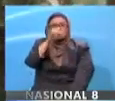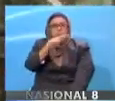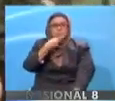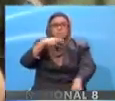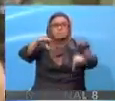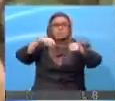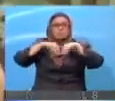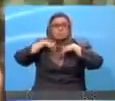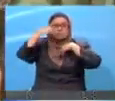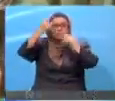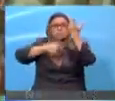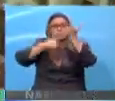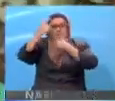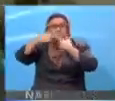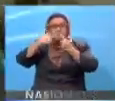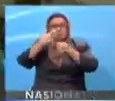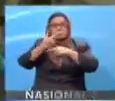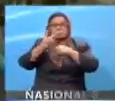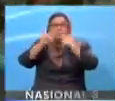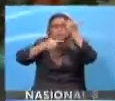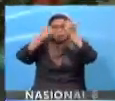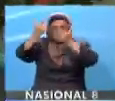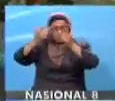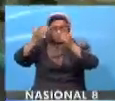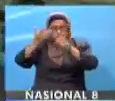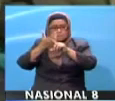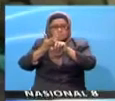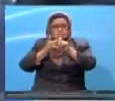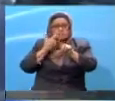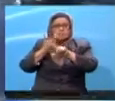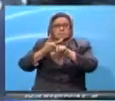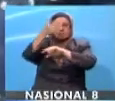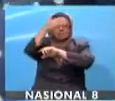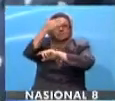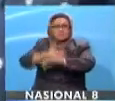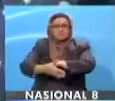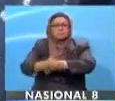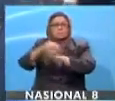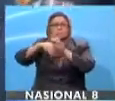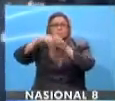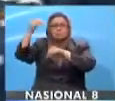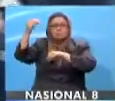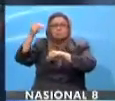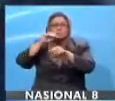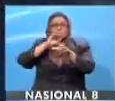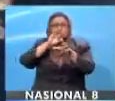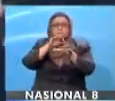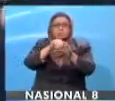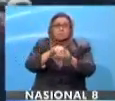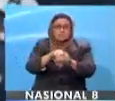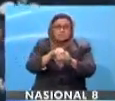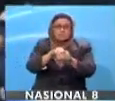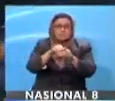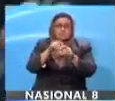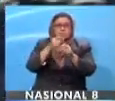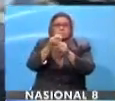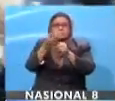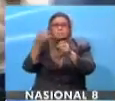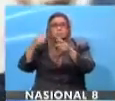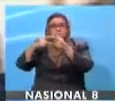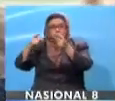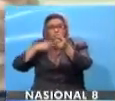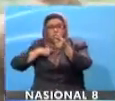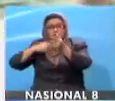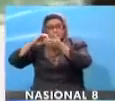daripada diplomat-diplomat asing di Pakistan yang melahirkan ucapan takziah di atas kehilangan Allahyarham dalam nahas tragik